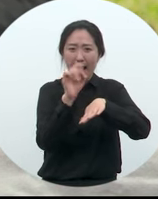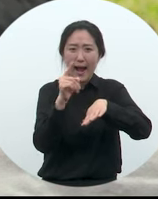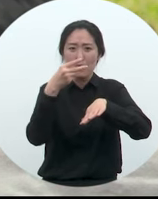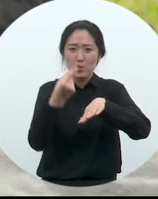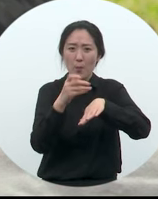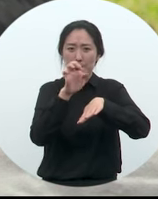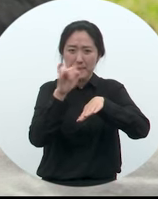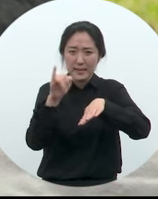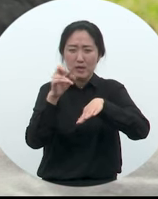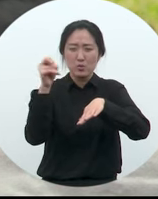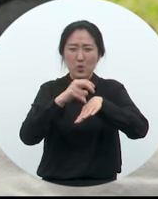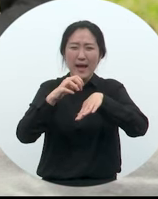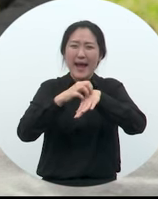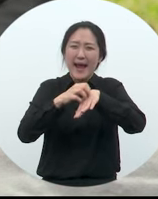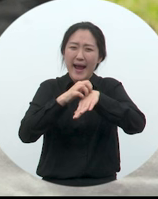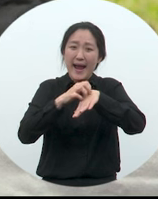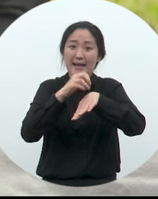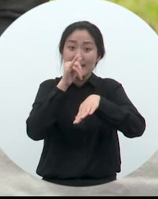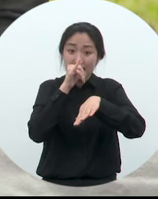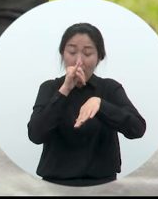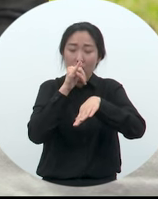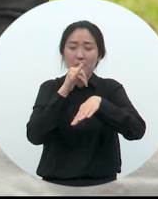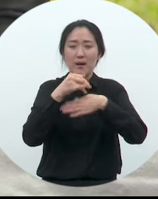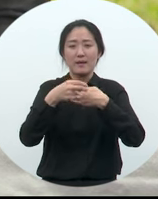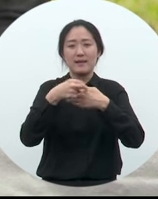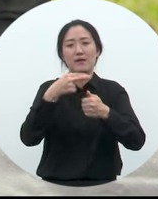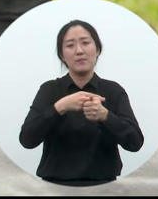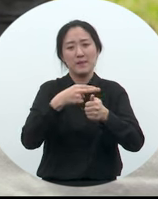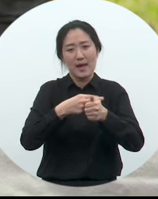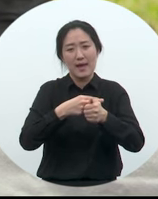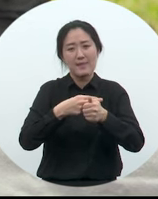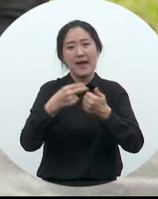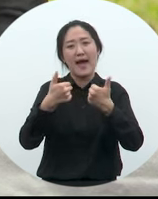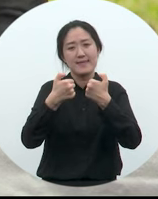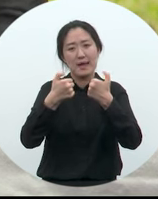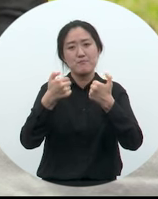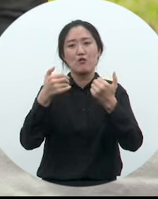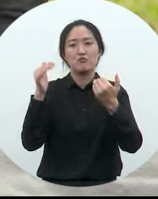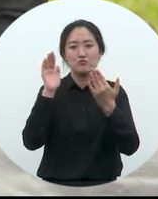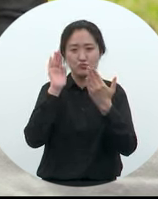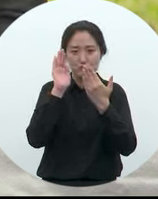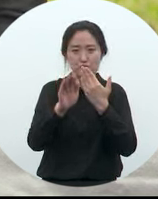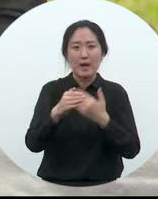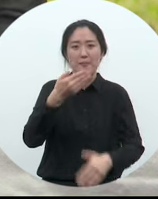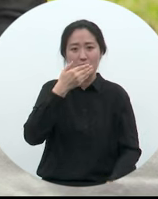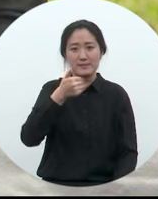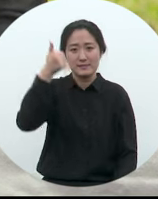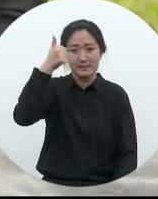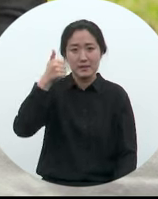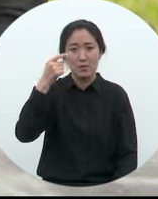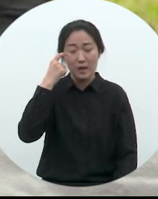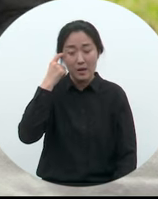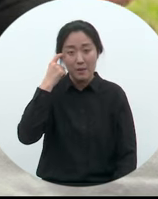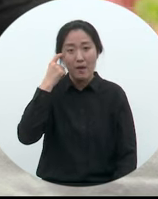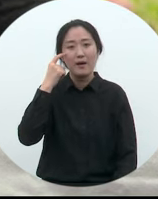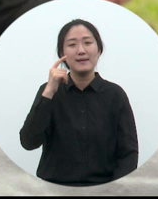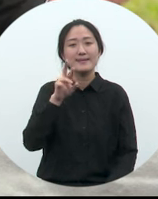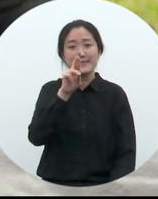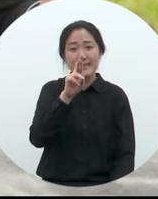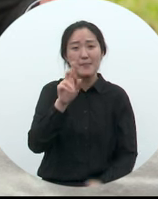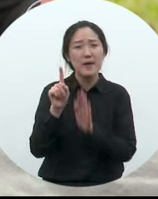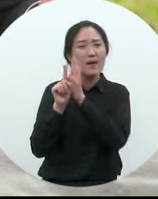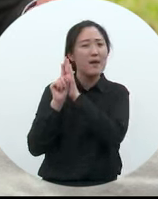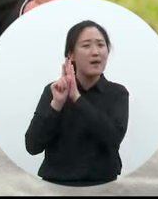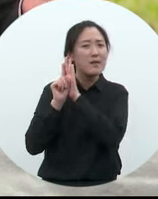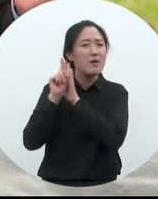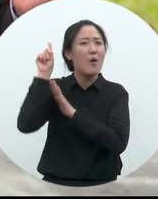사람, 또 피부가 가려운 사람들 같은 경우에는 한의사하고 상담을 한 뒤에 드시는 것이 좋겠습니다. 왜냐하면 인삼은 혈압을 높일